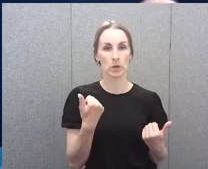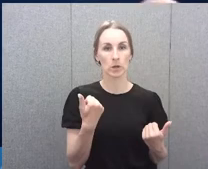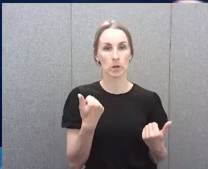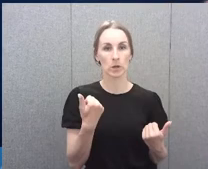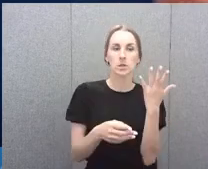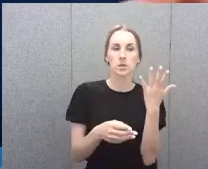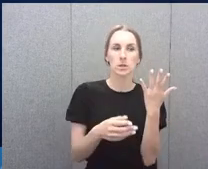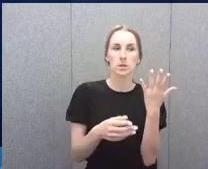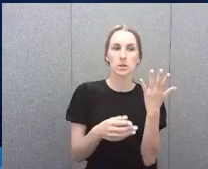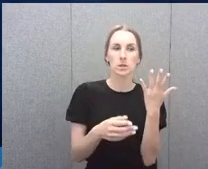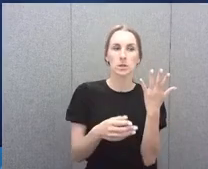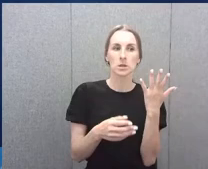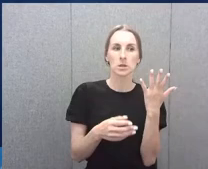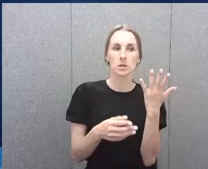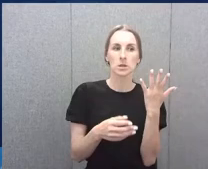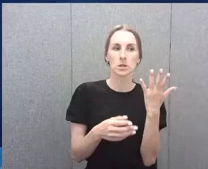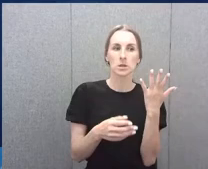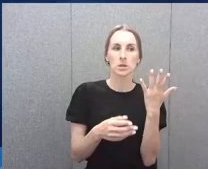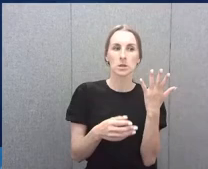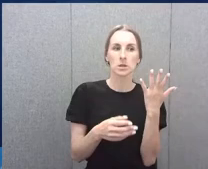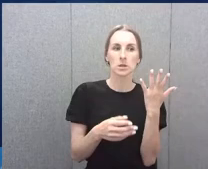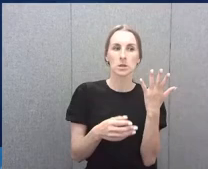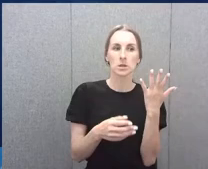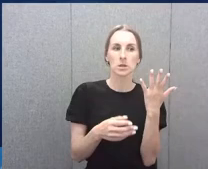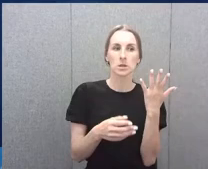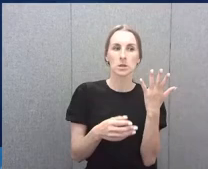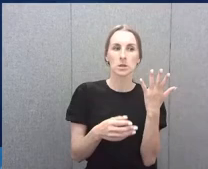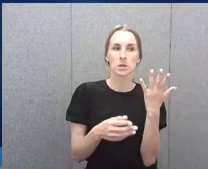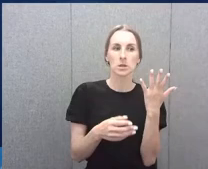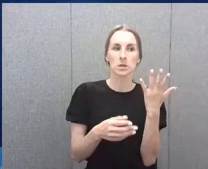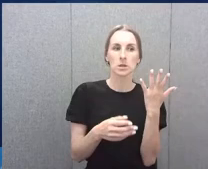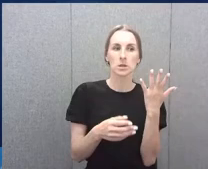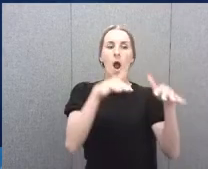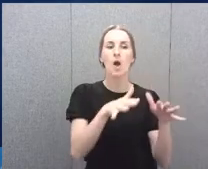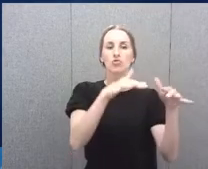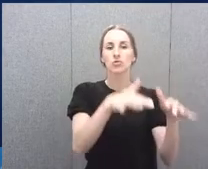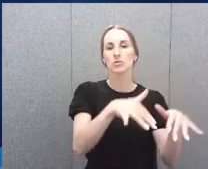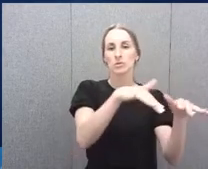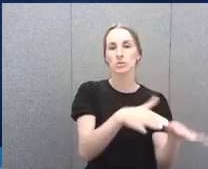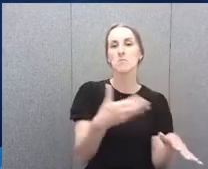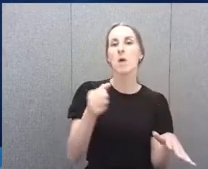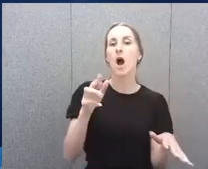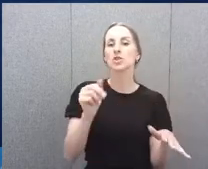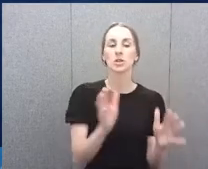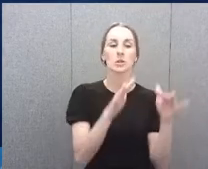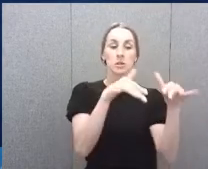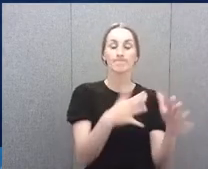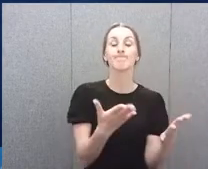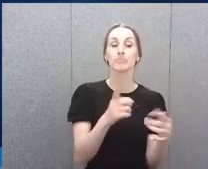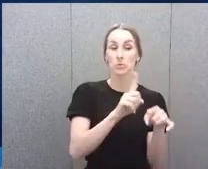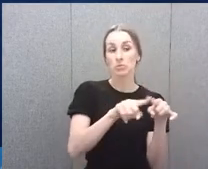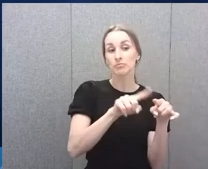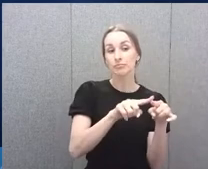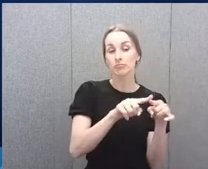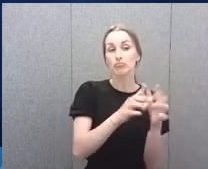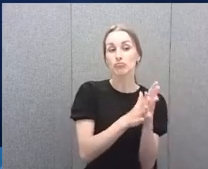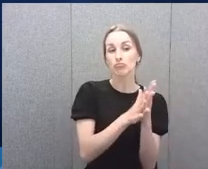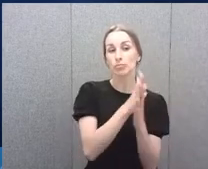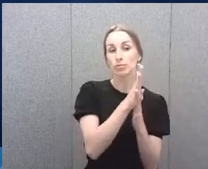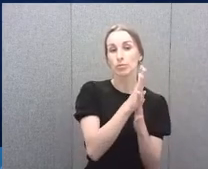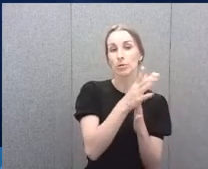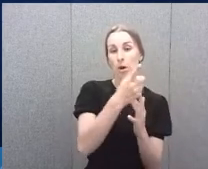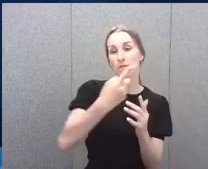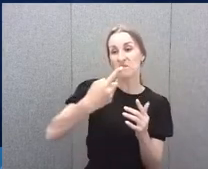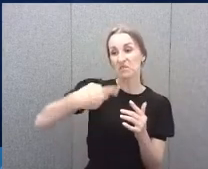тут какую-то катастрофу сейчас обсуждаем или то, что происходит во время маршей. Но мы созреваем,